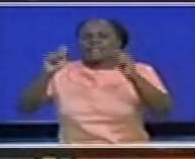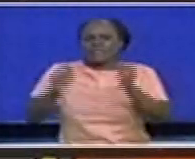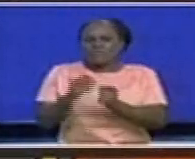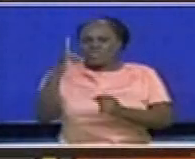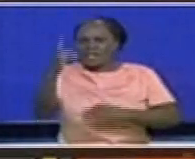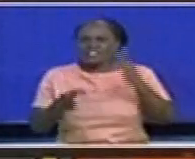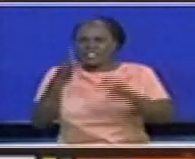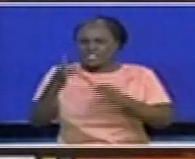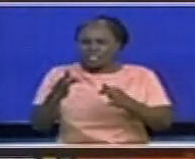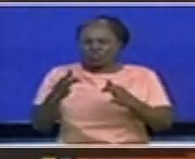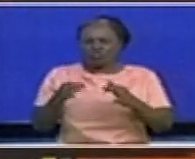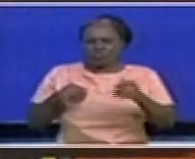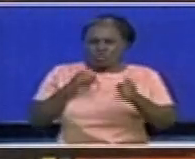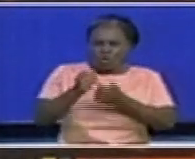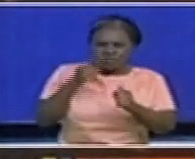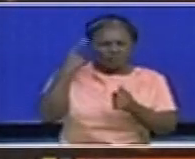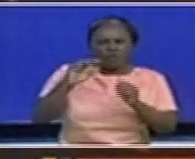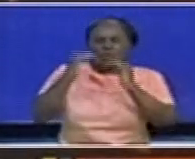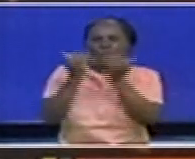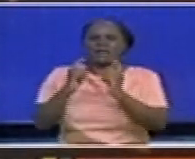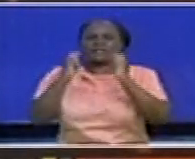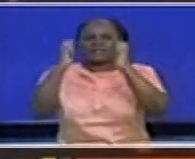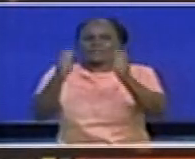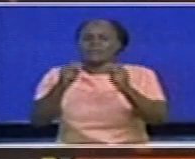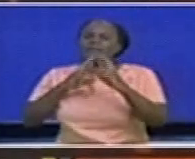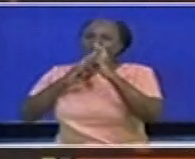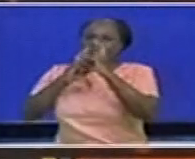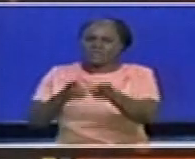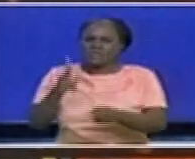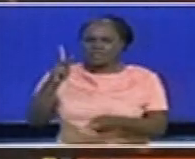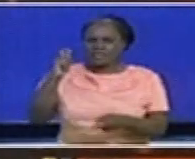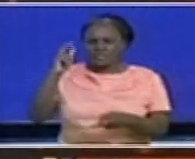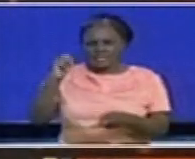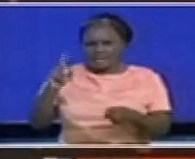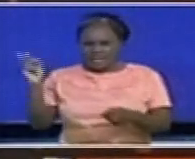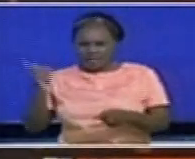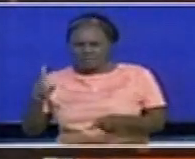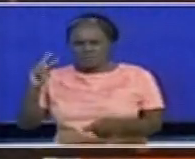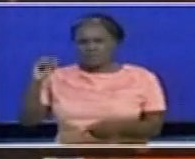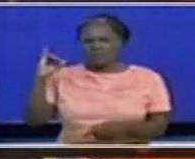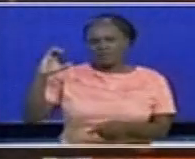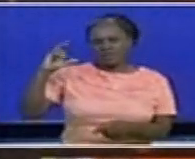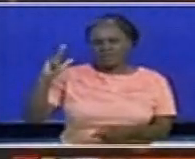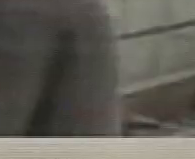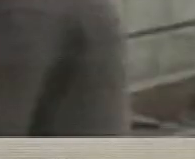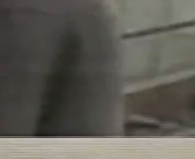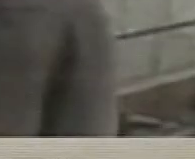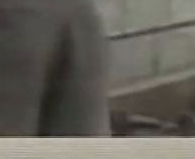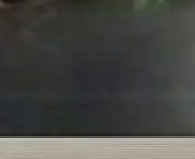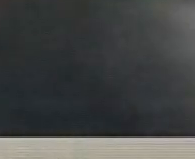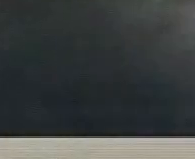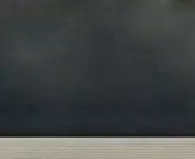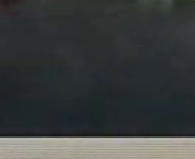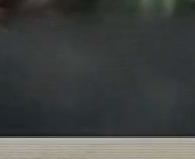32 kuwania taji bora humu duniani. Nikiripotia runinga ya KTN kutoka hapa Nairobi, jina langu ni Nicholas Mudimba.